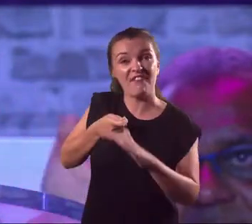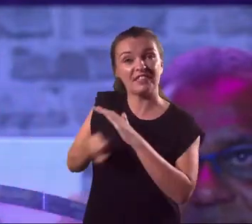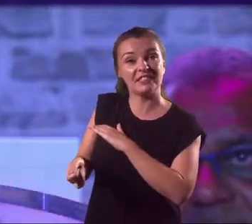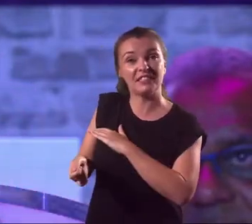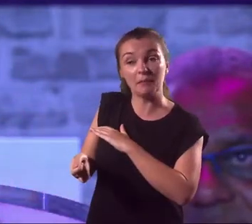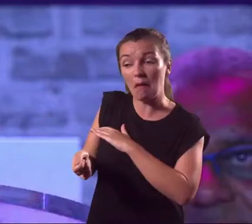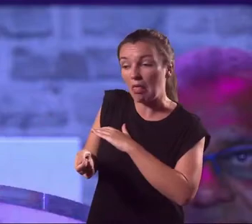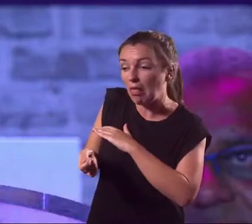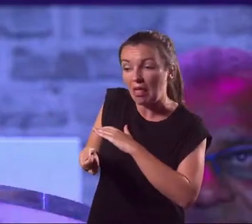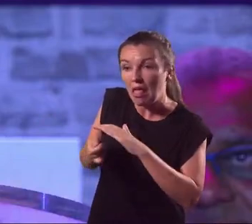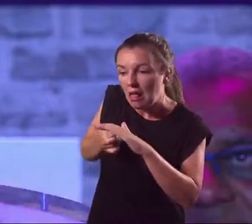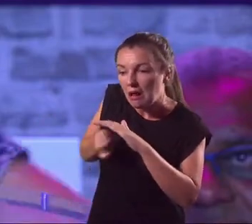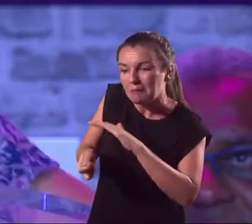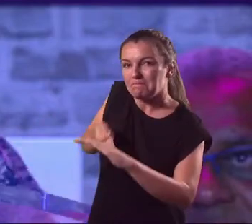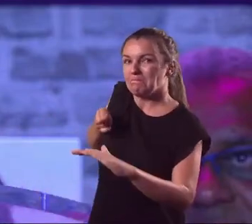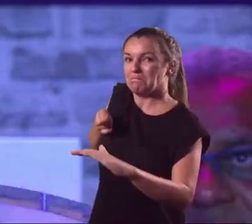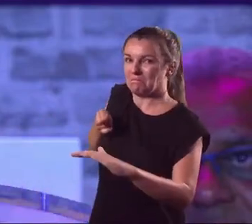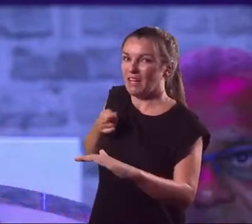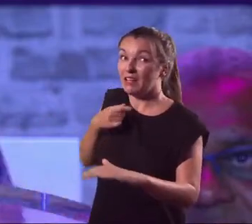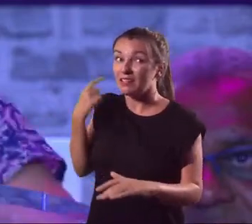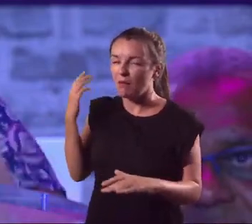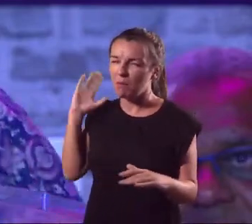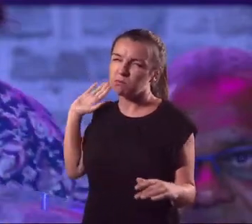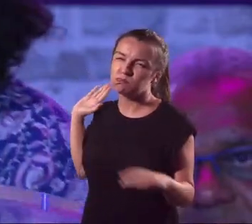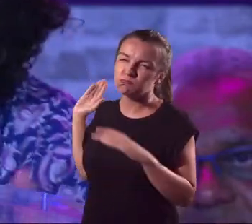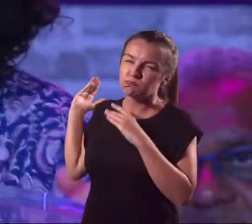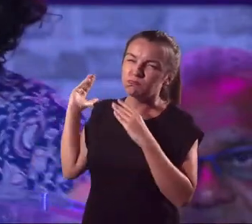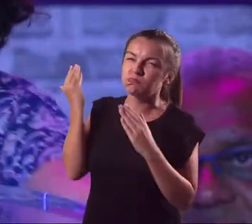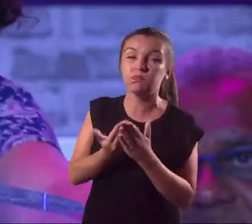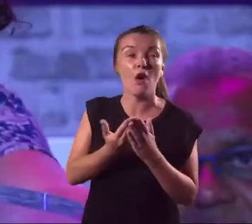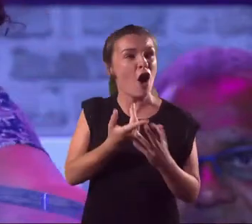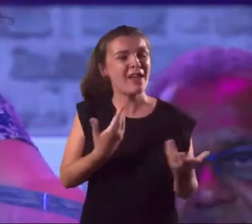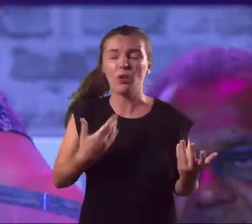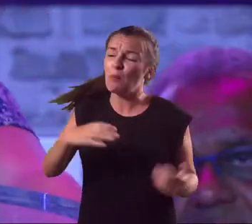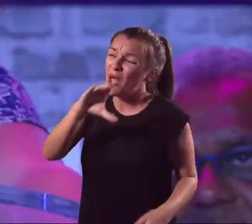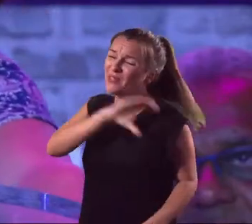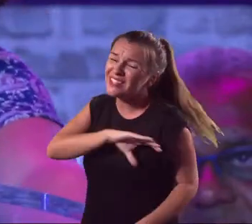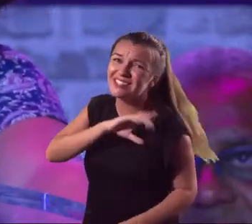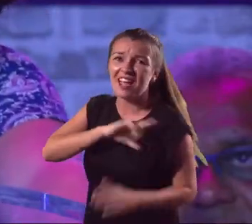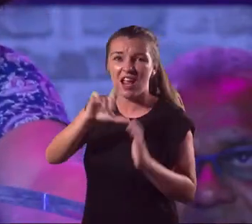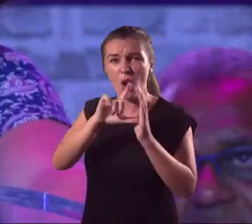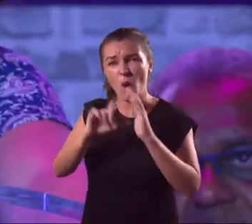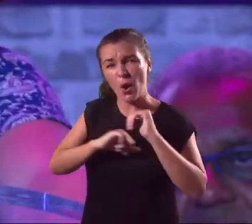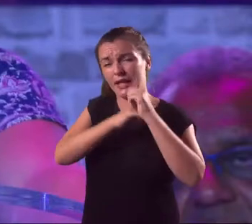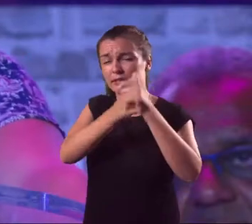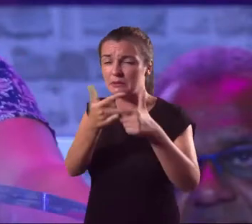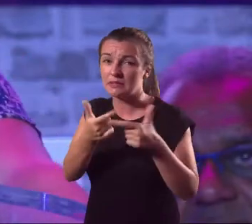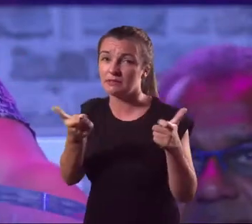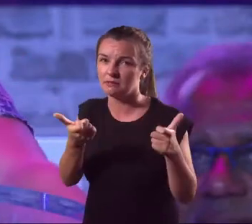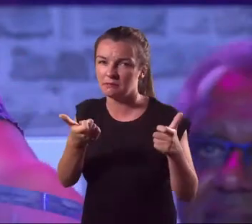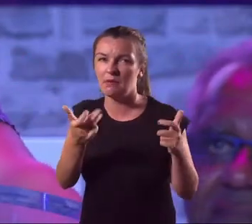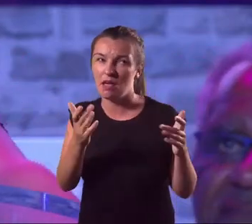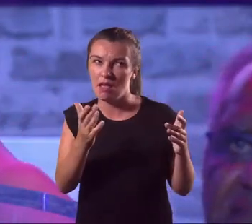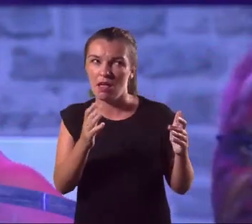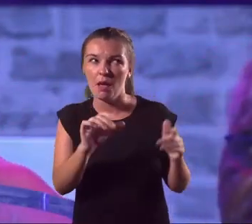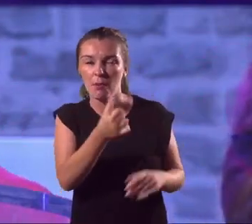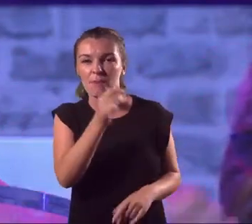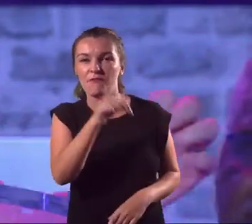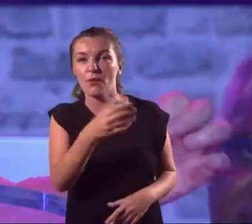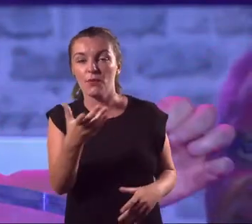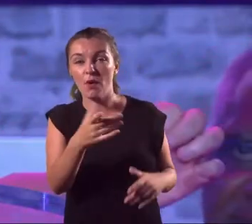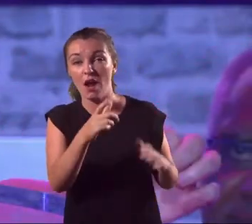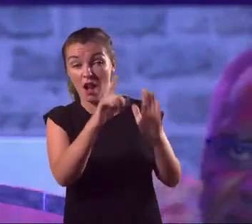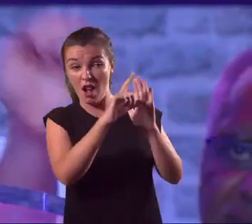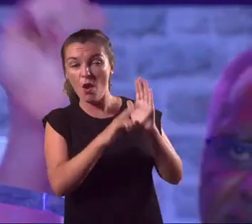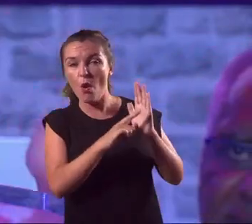on les interpelle, à chaque fois, ils nous disent bah, « on fait du mieux qu'on peut, on applique la loi », mais qu'ils commencent par appliquer la loi